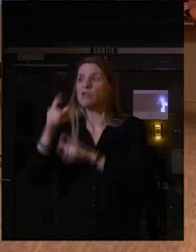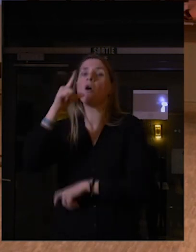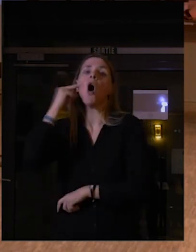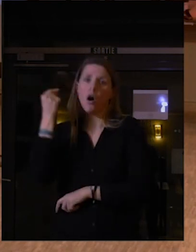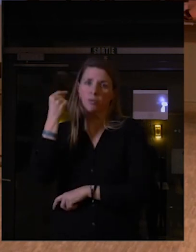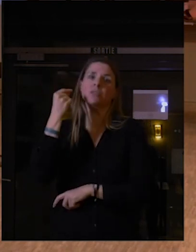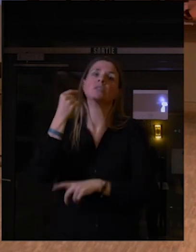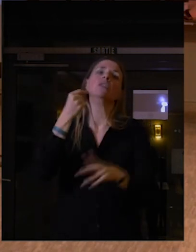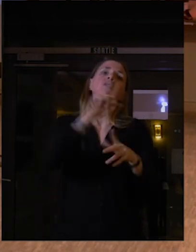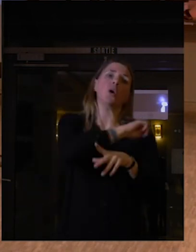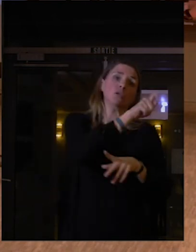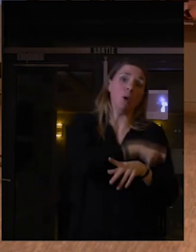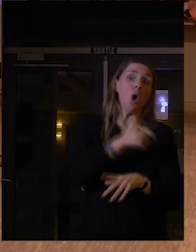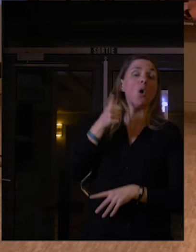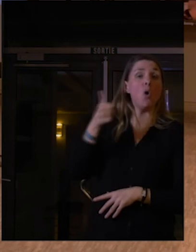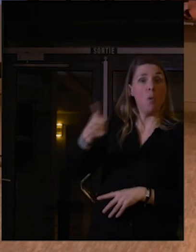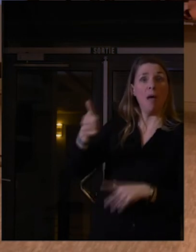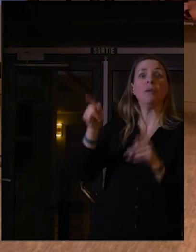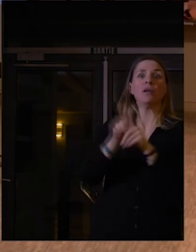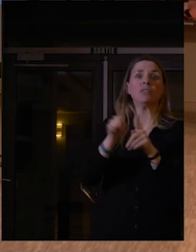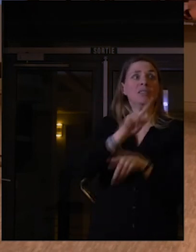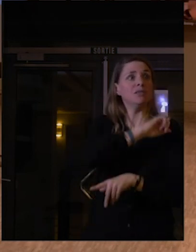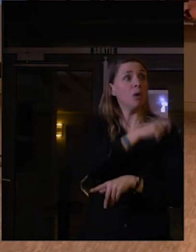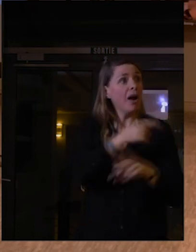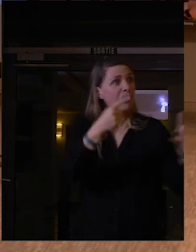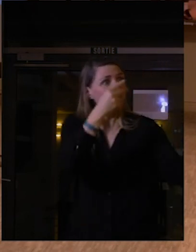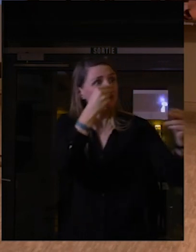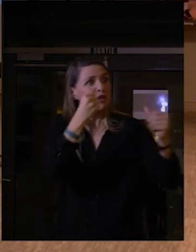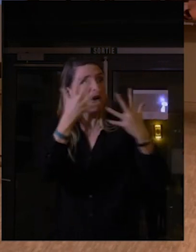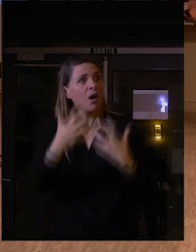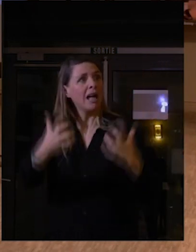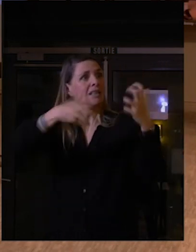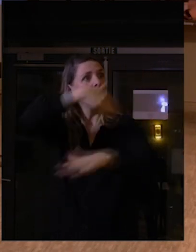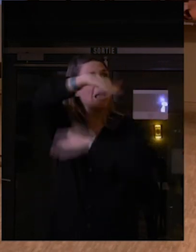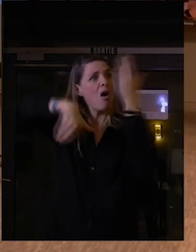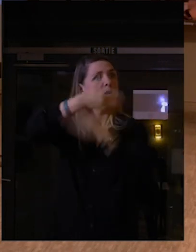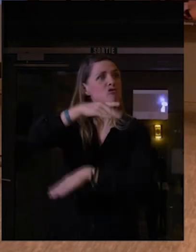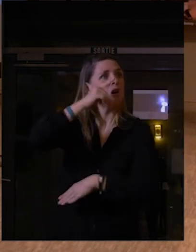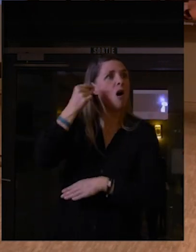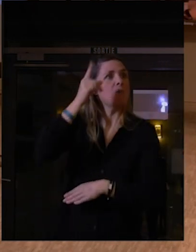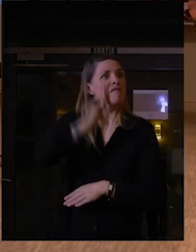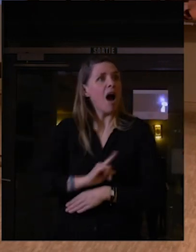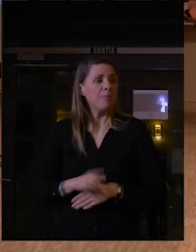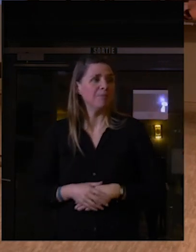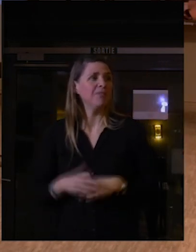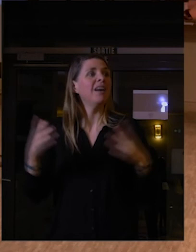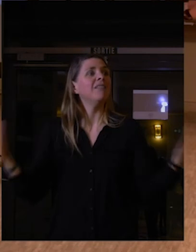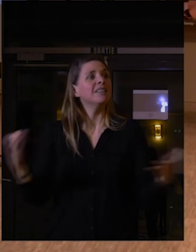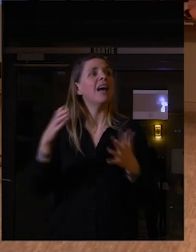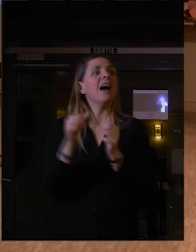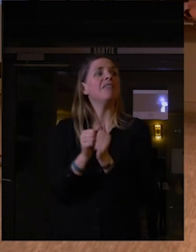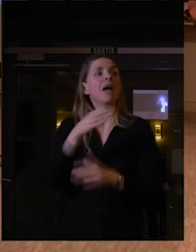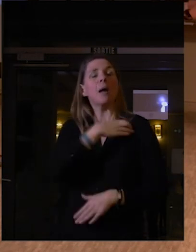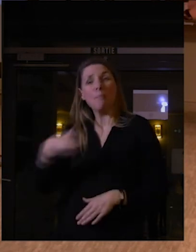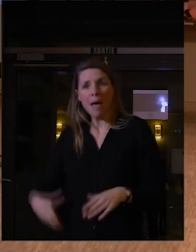sport féminin et des hommes sur leur sport eux-mêmes. Et là, ce soir, je trouve qu'on est très mixte dans la salle. Et ça donne, Donc, comptez sur nous, avec Claudine, avec Monsieur le maire, avec Mathieu,